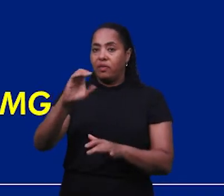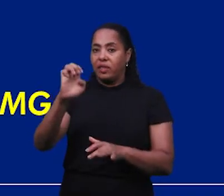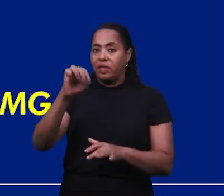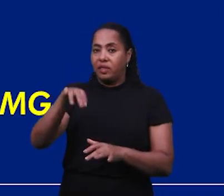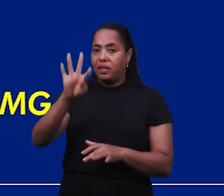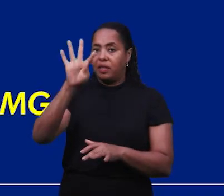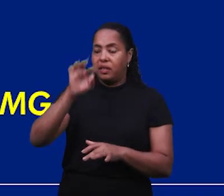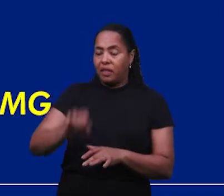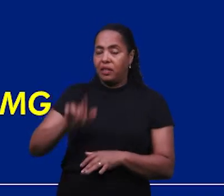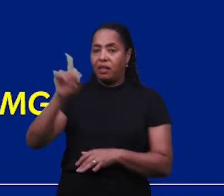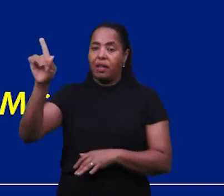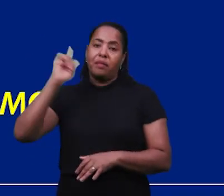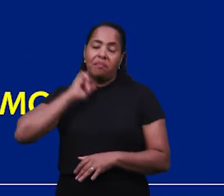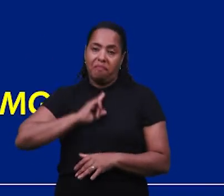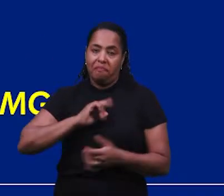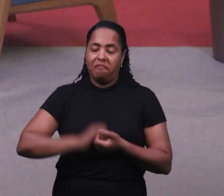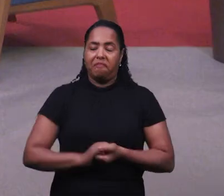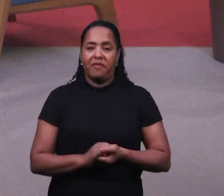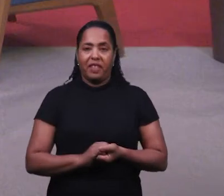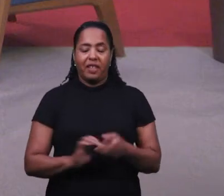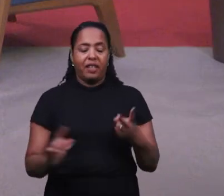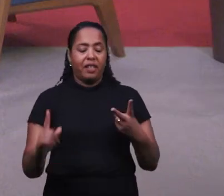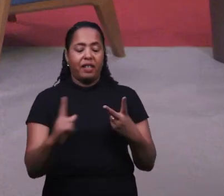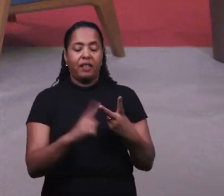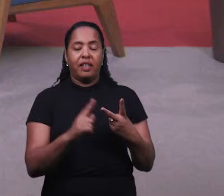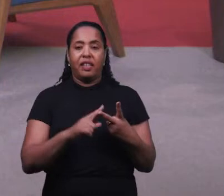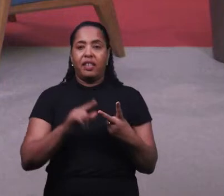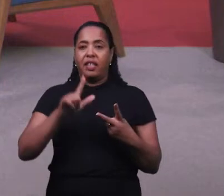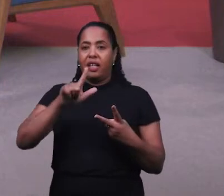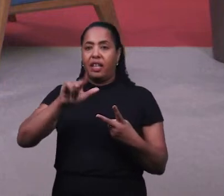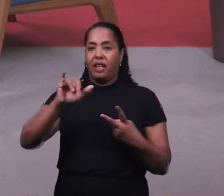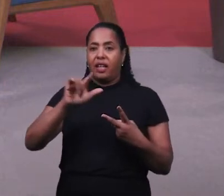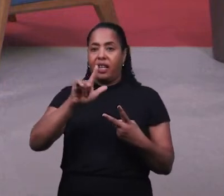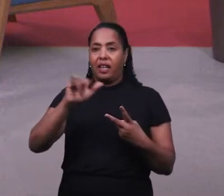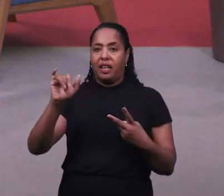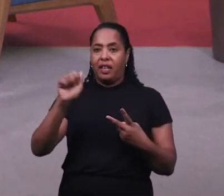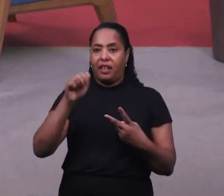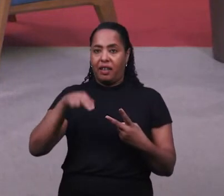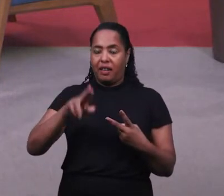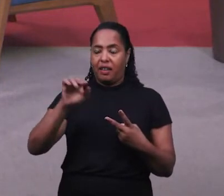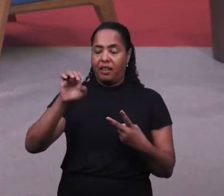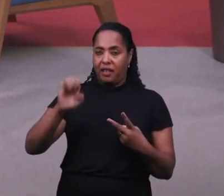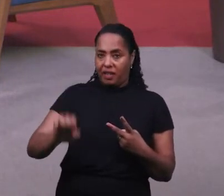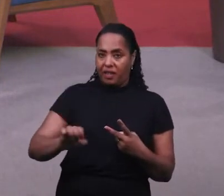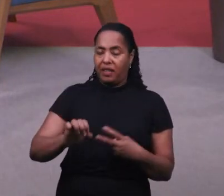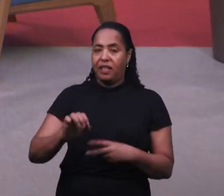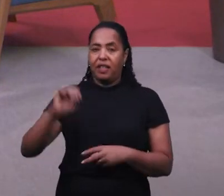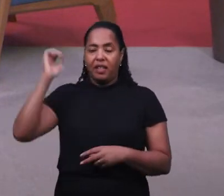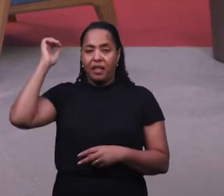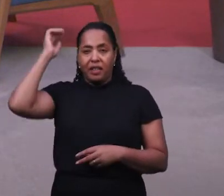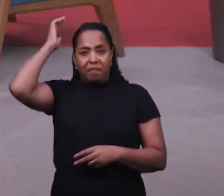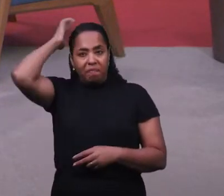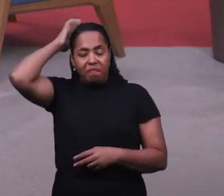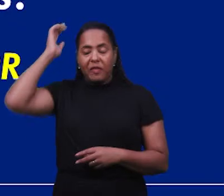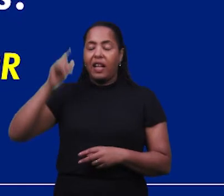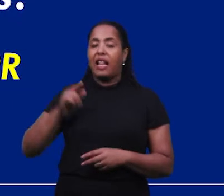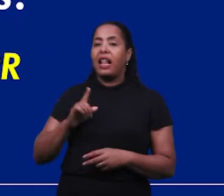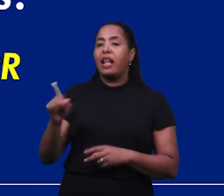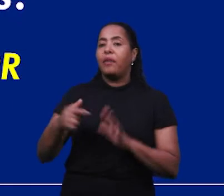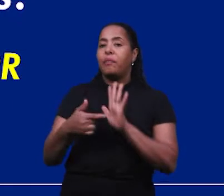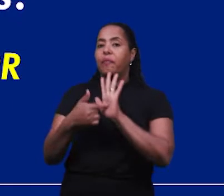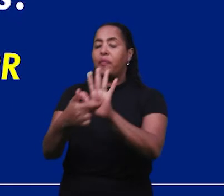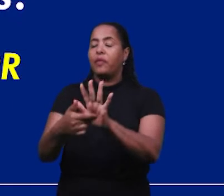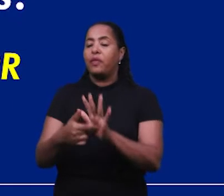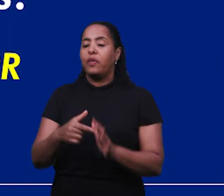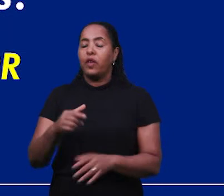Minas Gerais. Maintenant, nous allons lire le commentaire de Liliane et Martins. Il est de la ville de Campo Mourão. Il